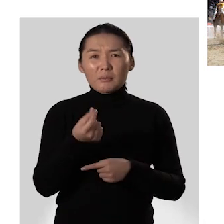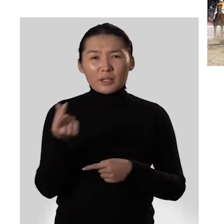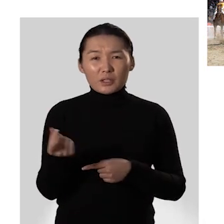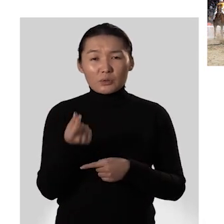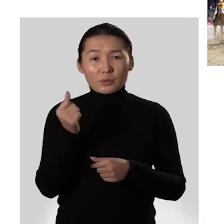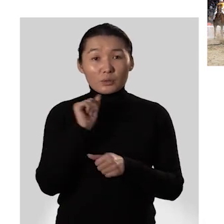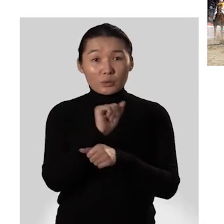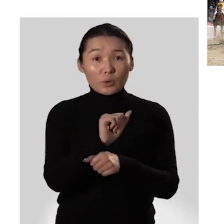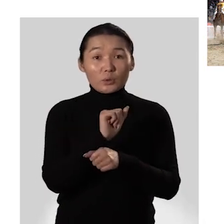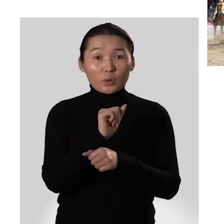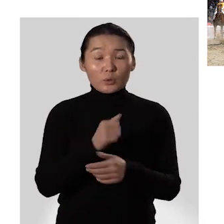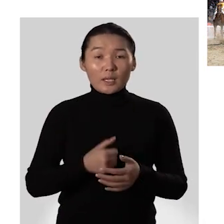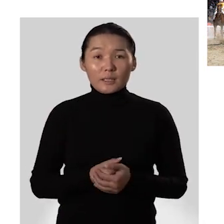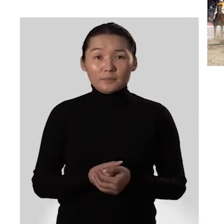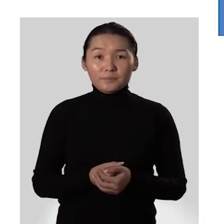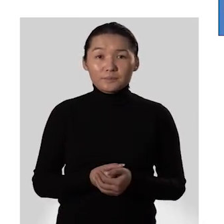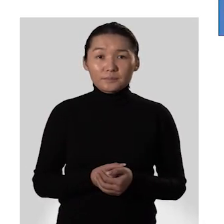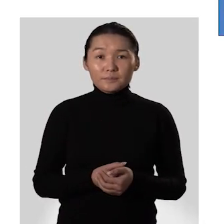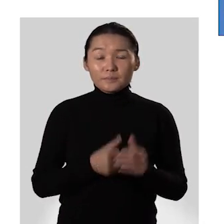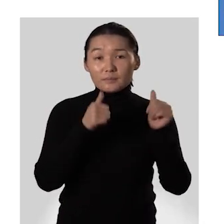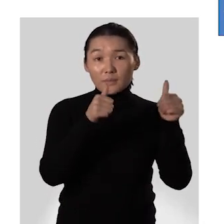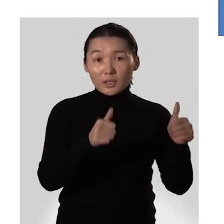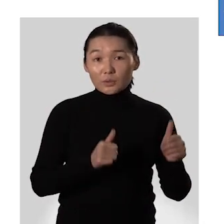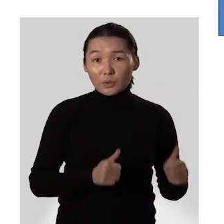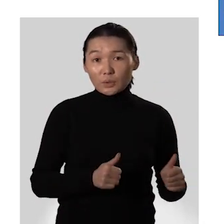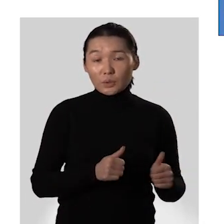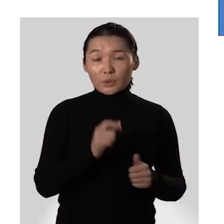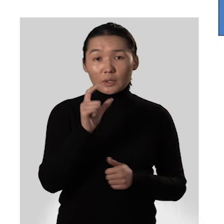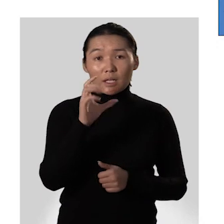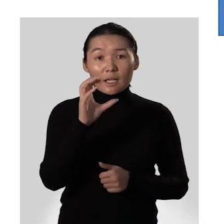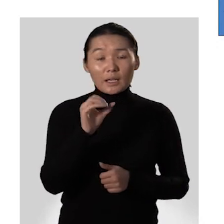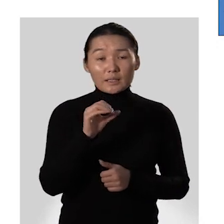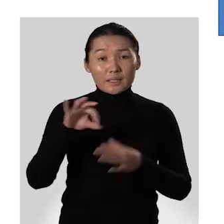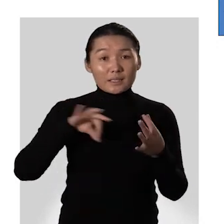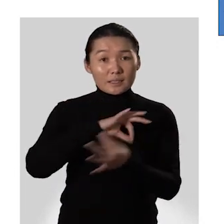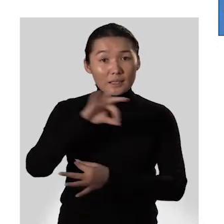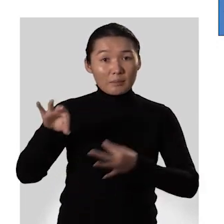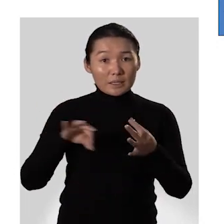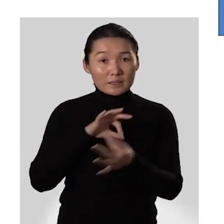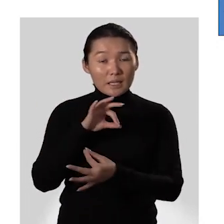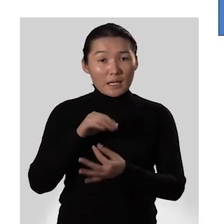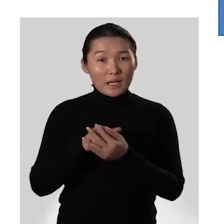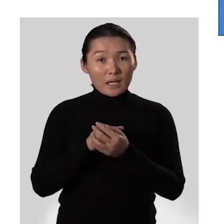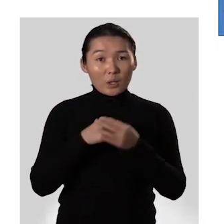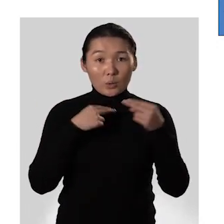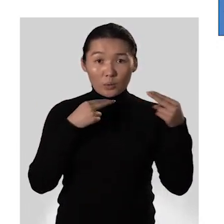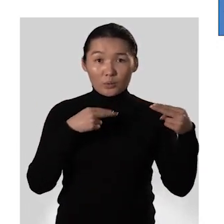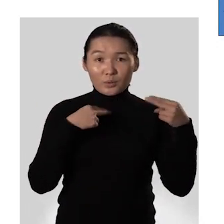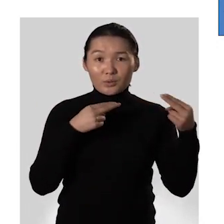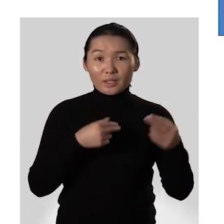чүйдөсүнө токтолосуңар. Сүрөттөөнүн эссесинин схемасына көңүл